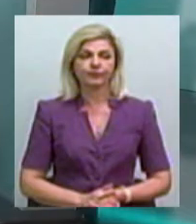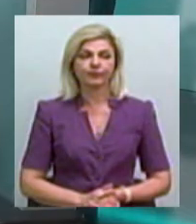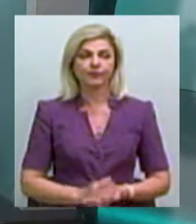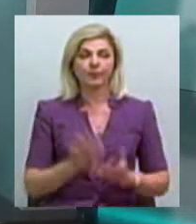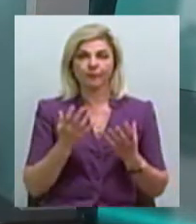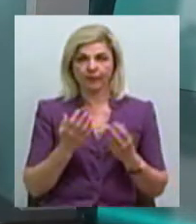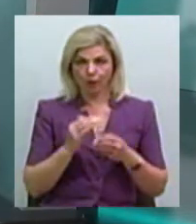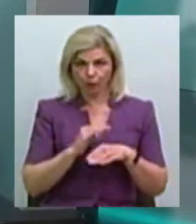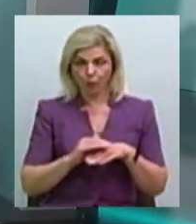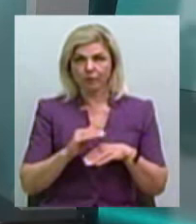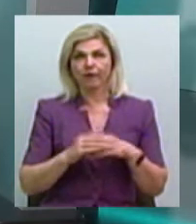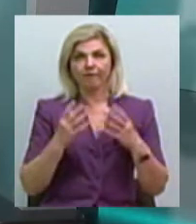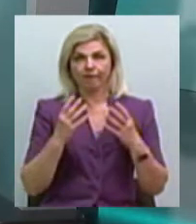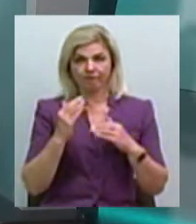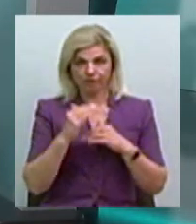день, добрий вечір.